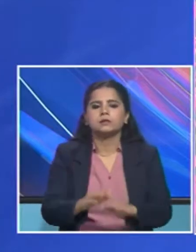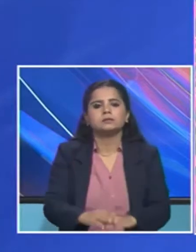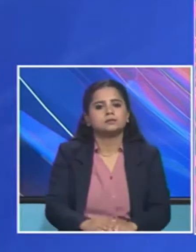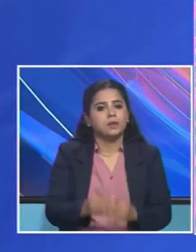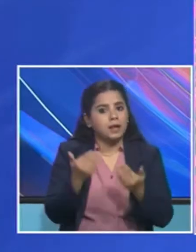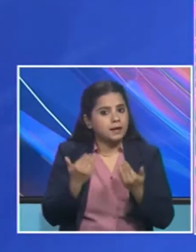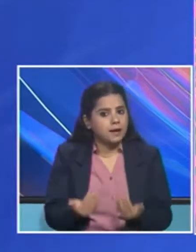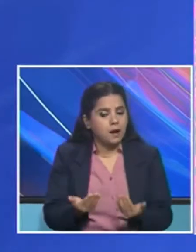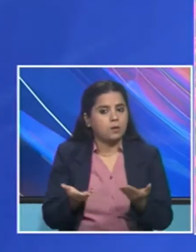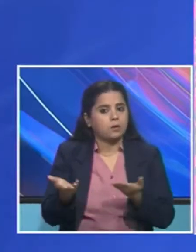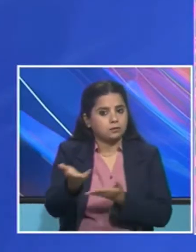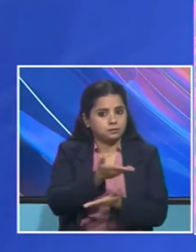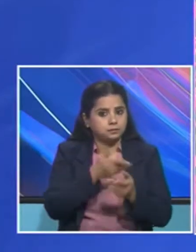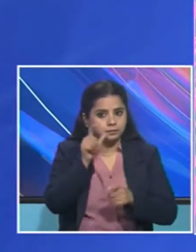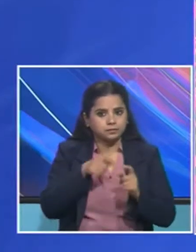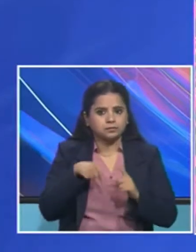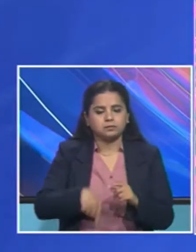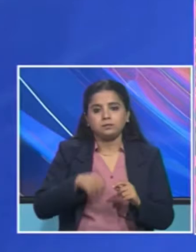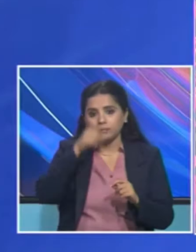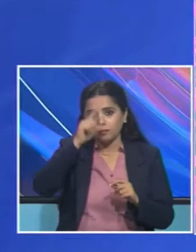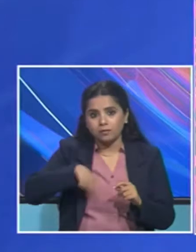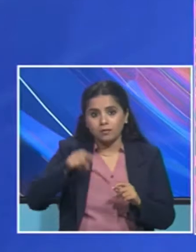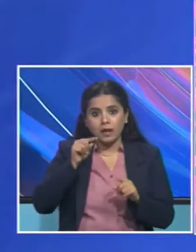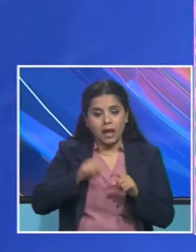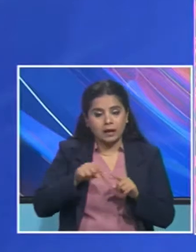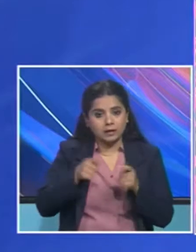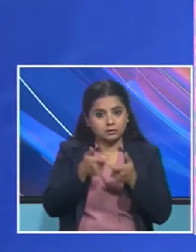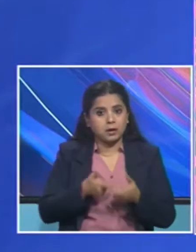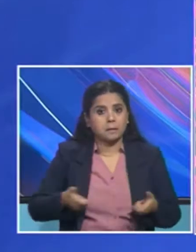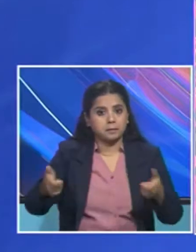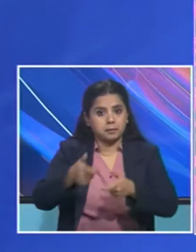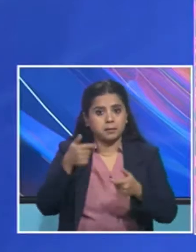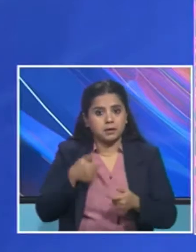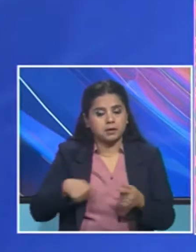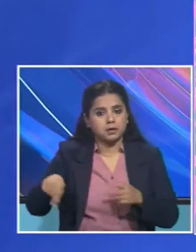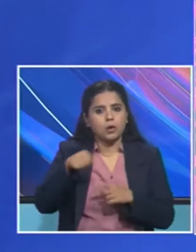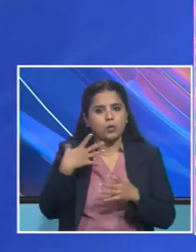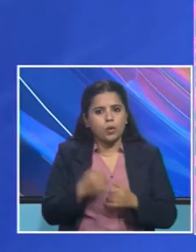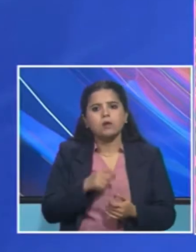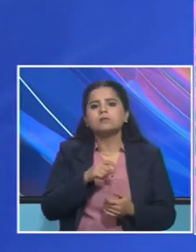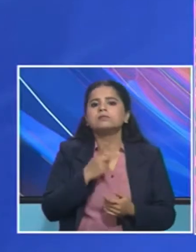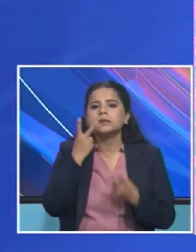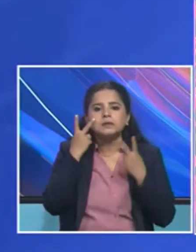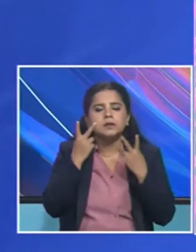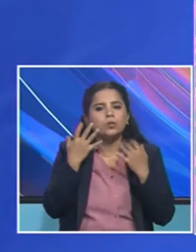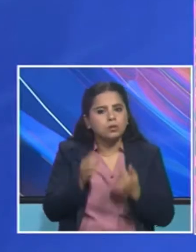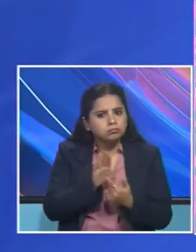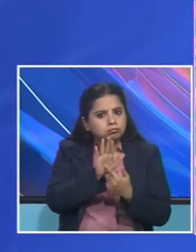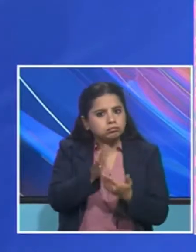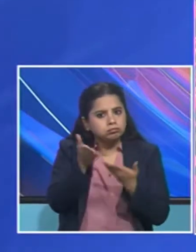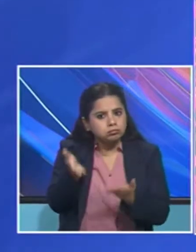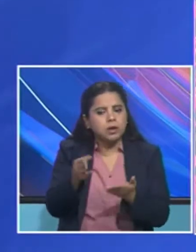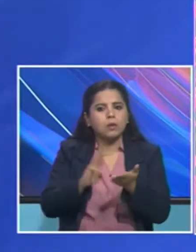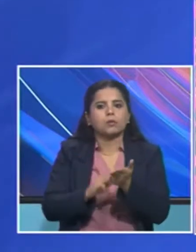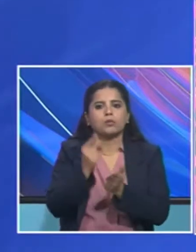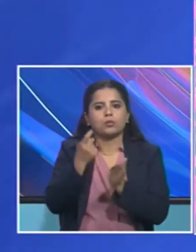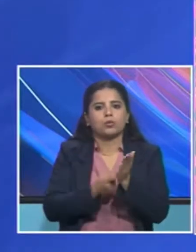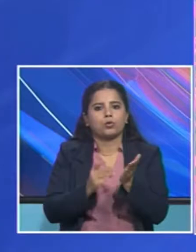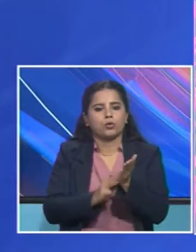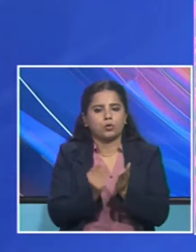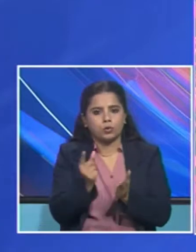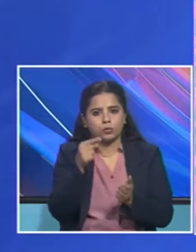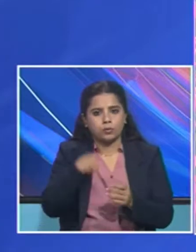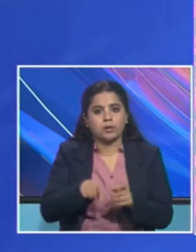अब इसलिए भारत निर्वाचन आयोग एतद द्वारा प्रमाणित करता है कि श्रीमती द्रौपदी मुर्मू